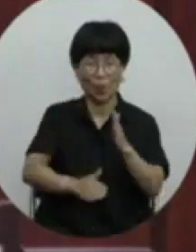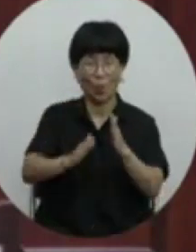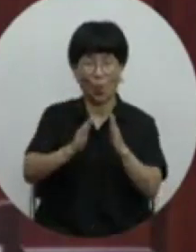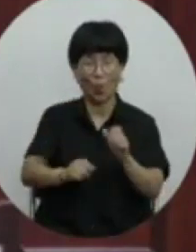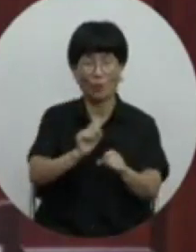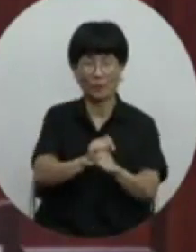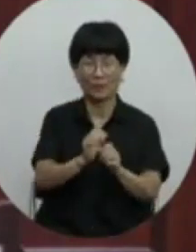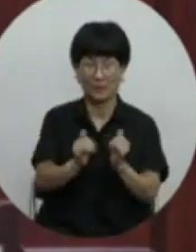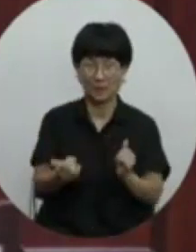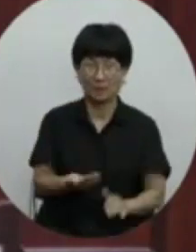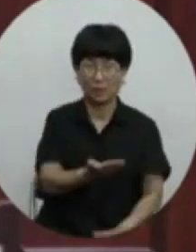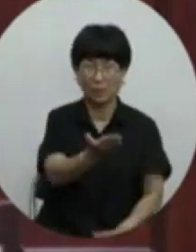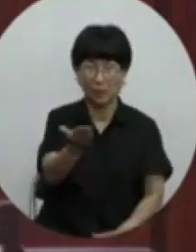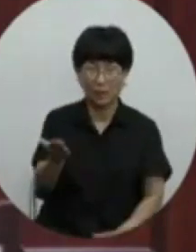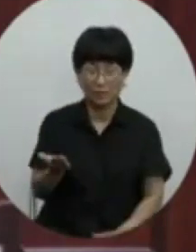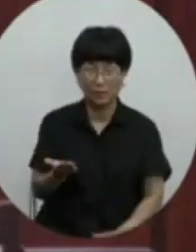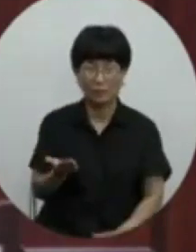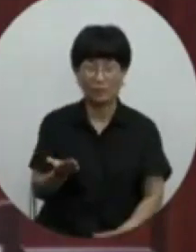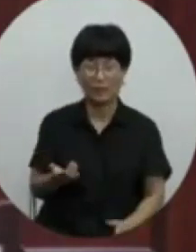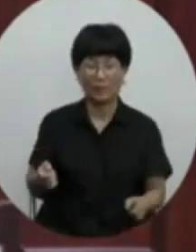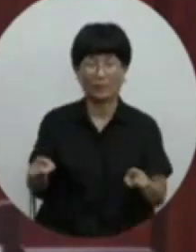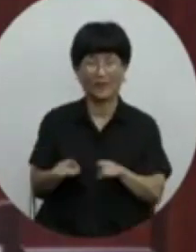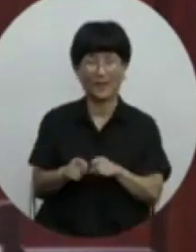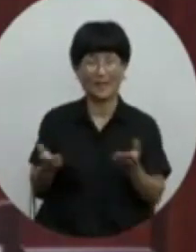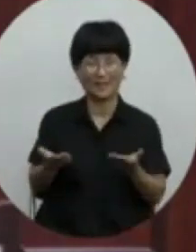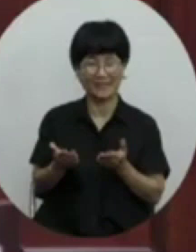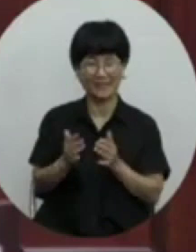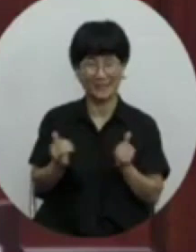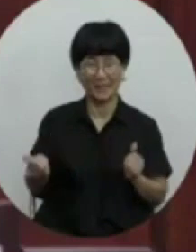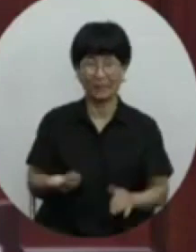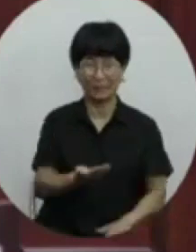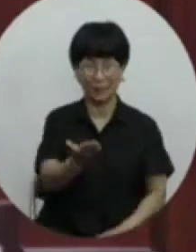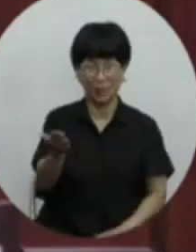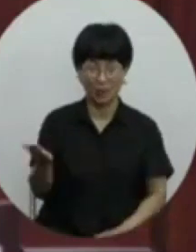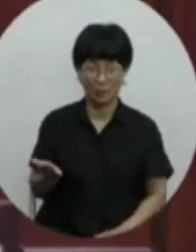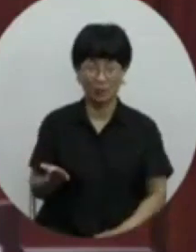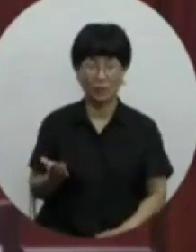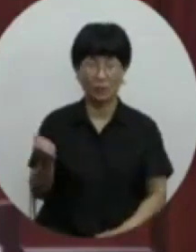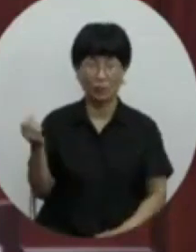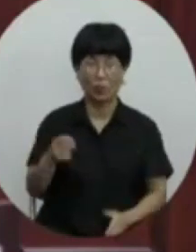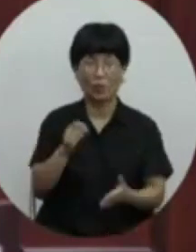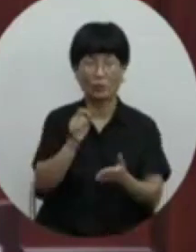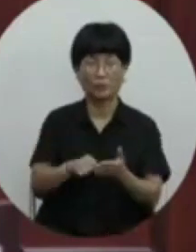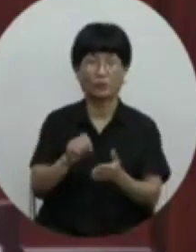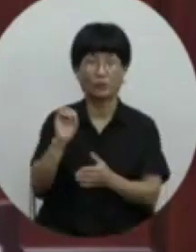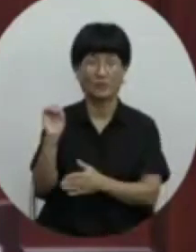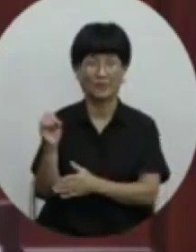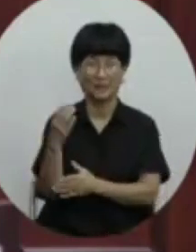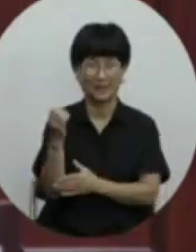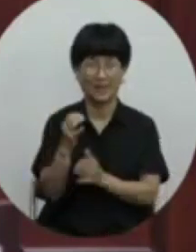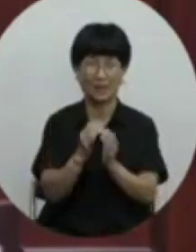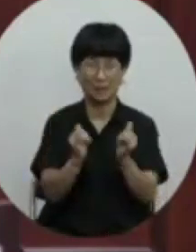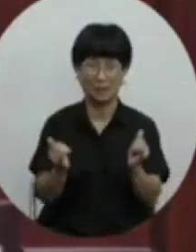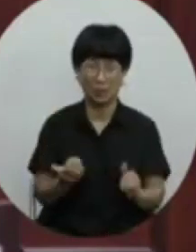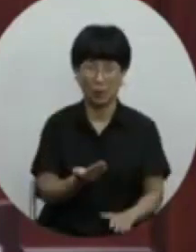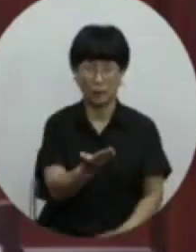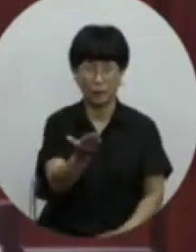여러분, 선배 동료 의원 여러분, 그리고 정론 직필의 언론인 여러분,